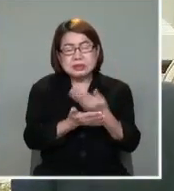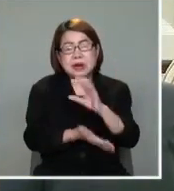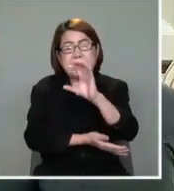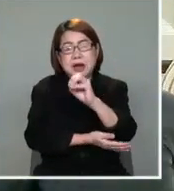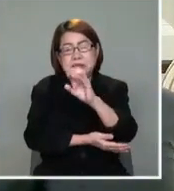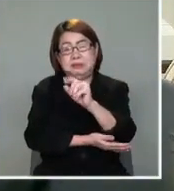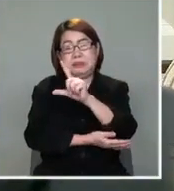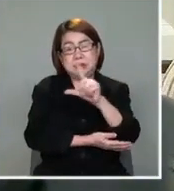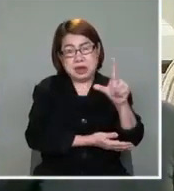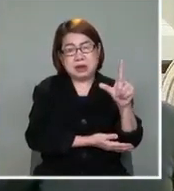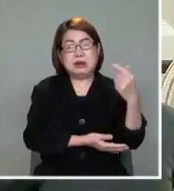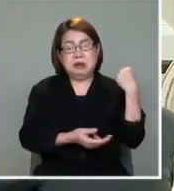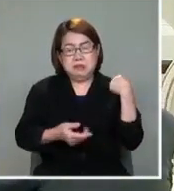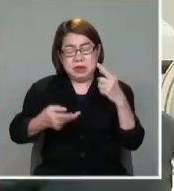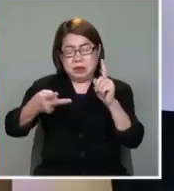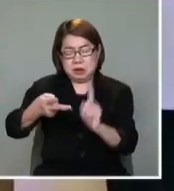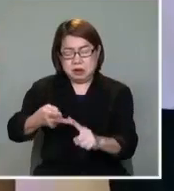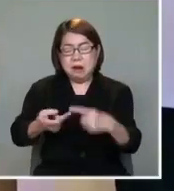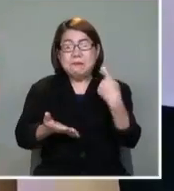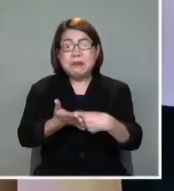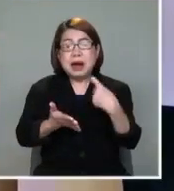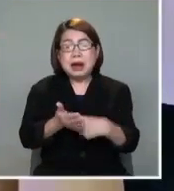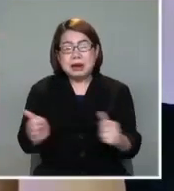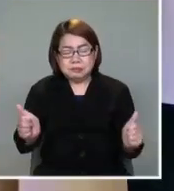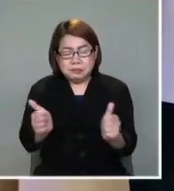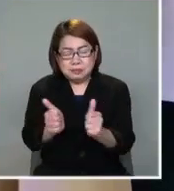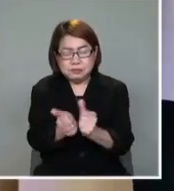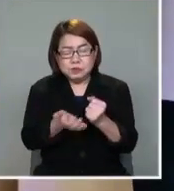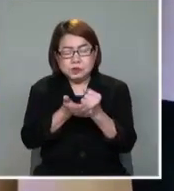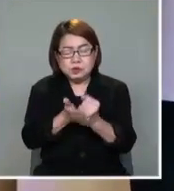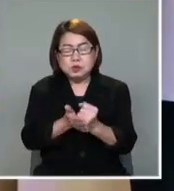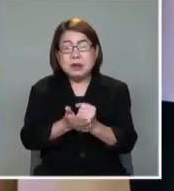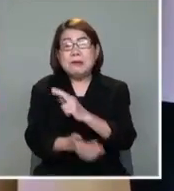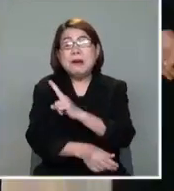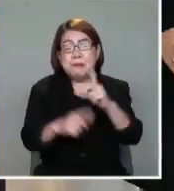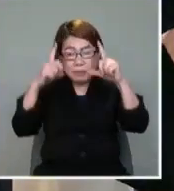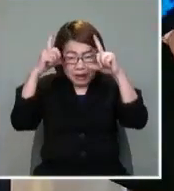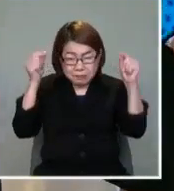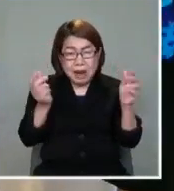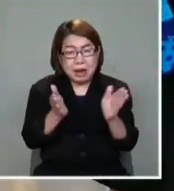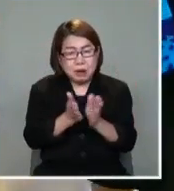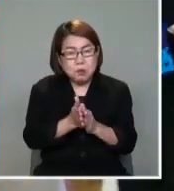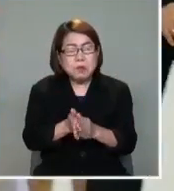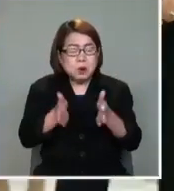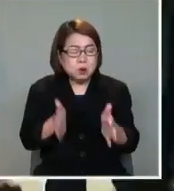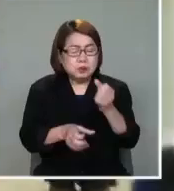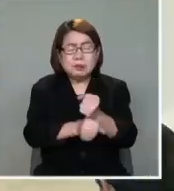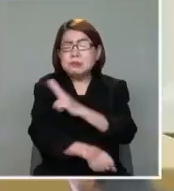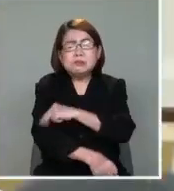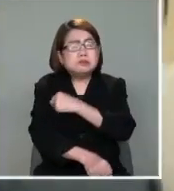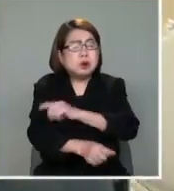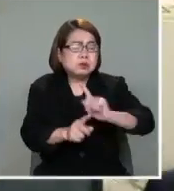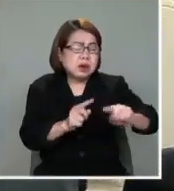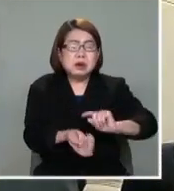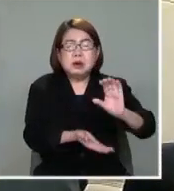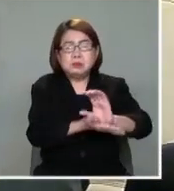นอกจากนี้แล้วยังมีกรมธรรม์ประกันชีวิตสำหรับผู้ช่วยพยาบาลเทคนิคการแพทย์และรังสีเทคนิคจำนวน10ล้านบาทและกองทุนส